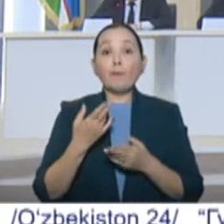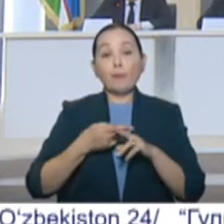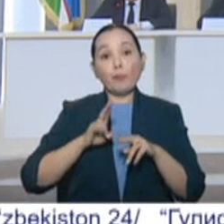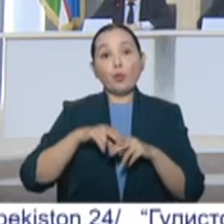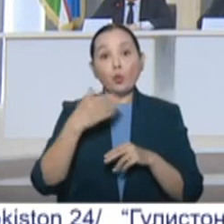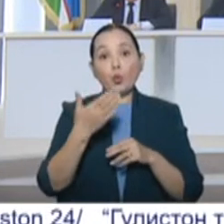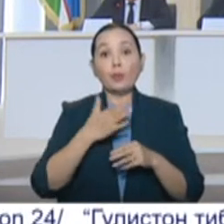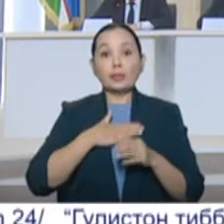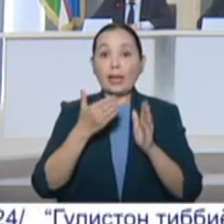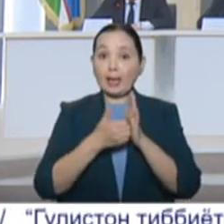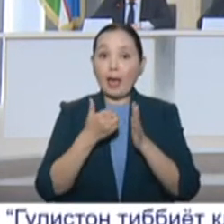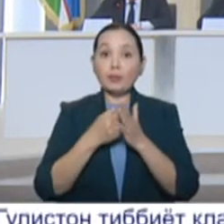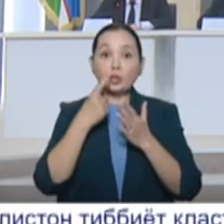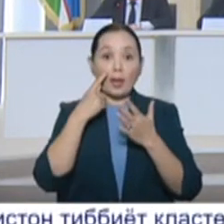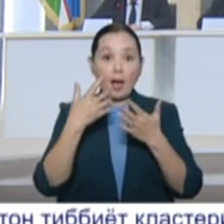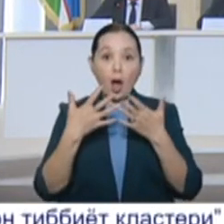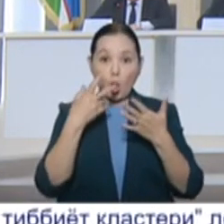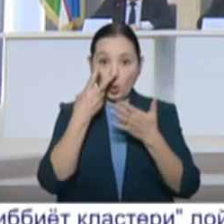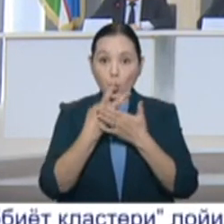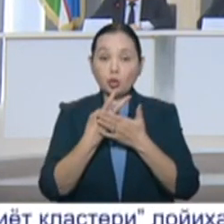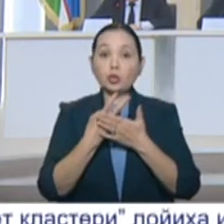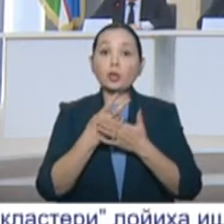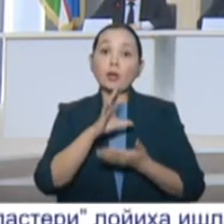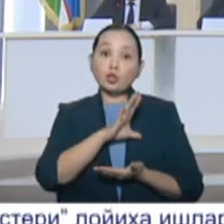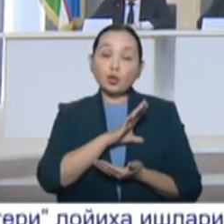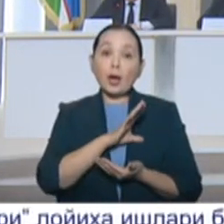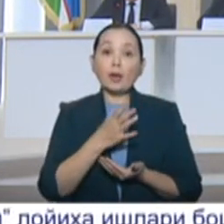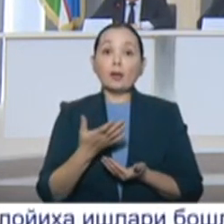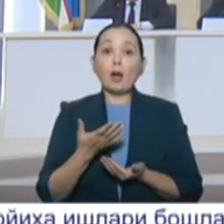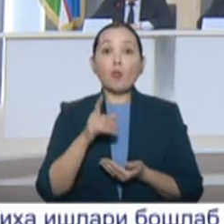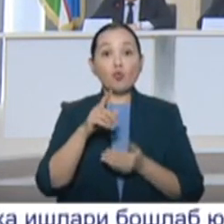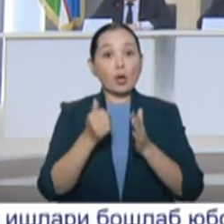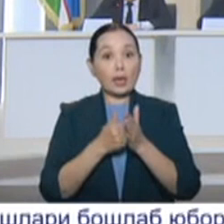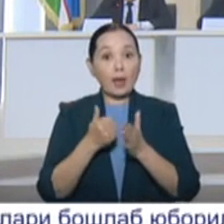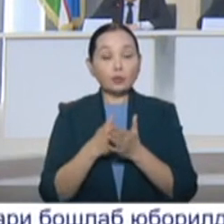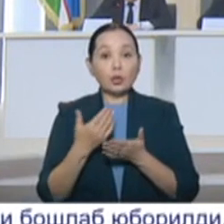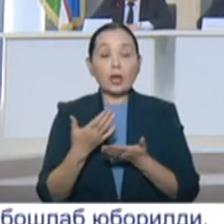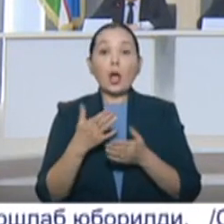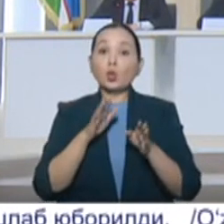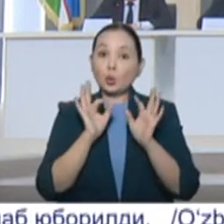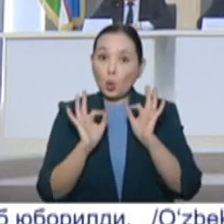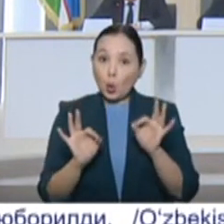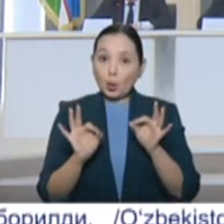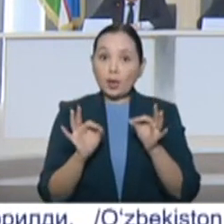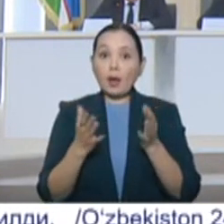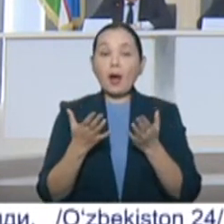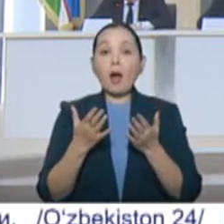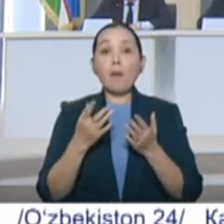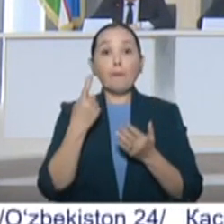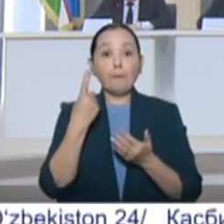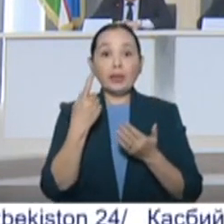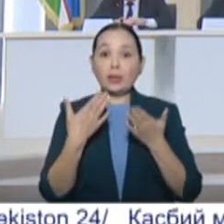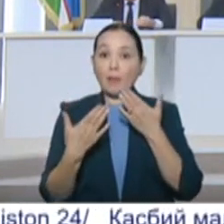bizning kamchiligimizni yaqqol tashqariga chiqarib ko'rsatdi. Bu kamchiliklarimiz to'g'ri mana bitta masalan